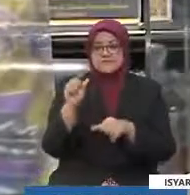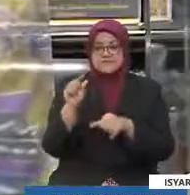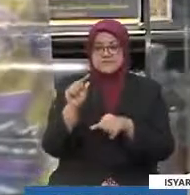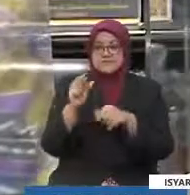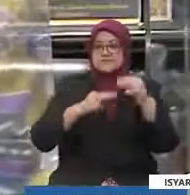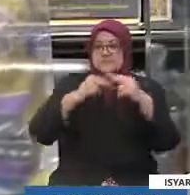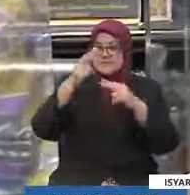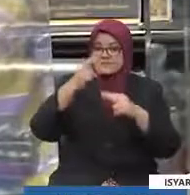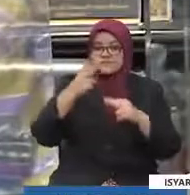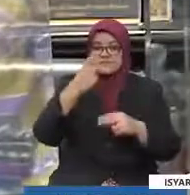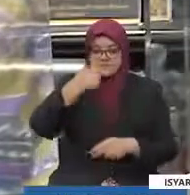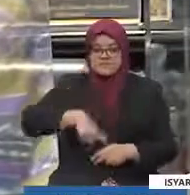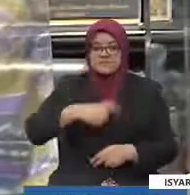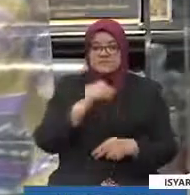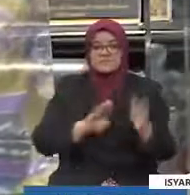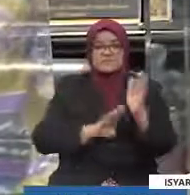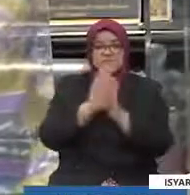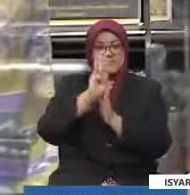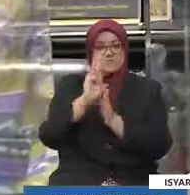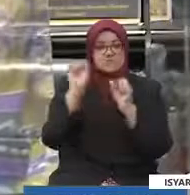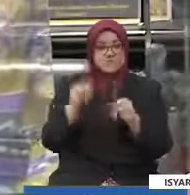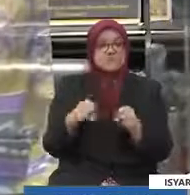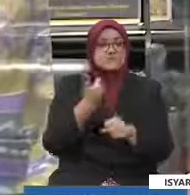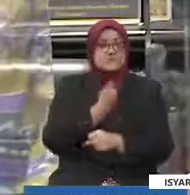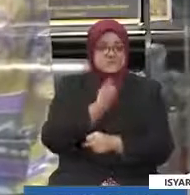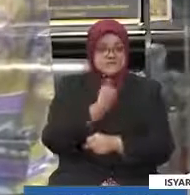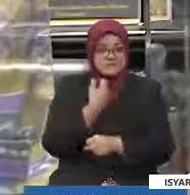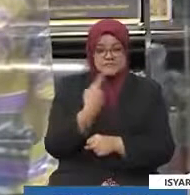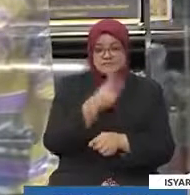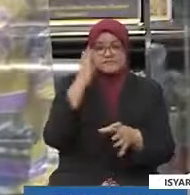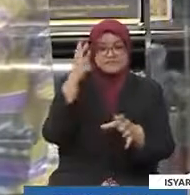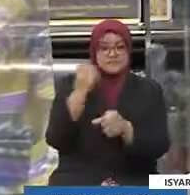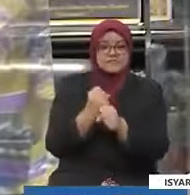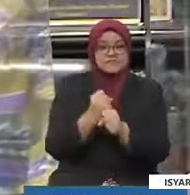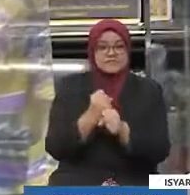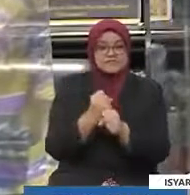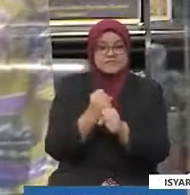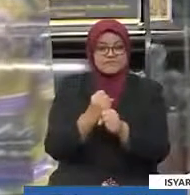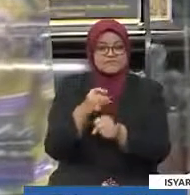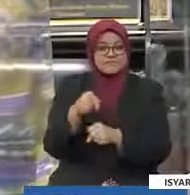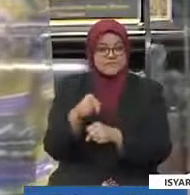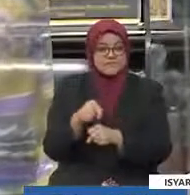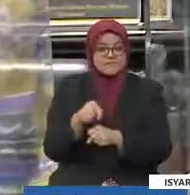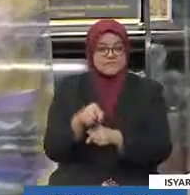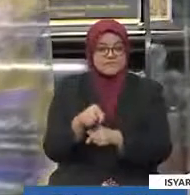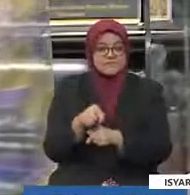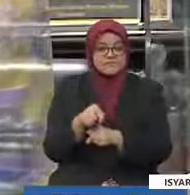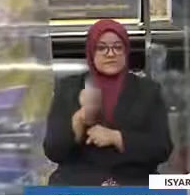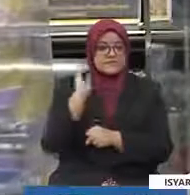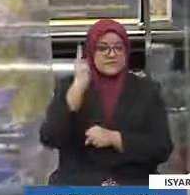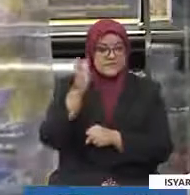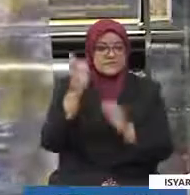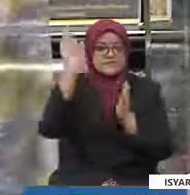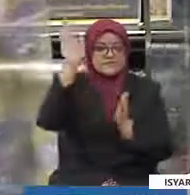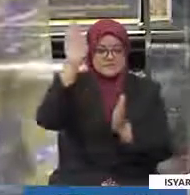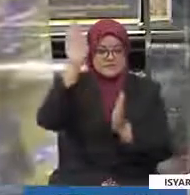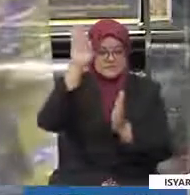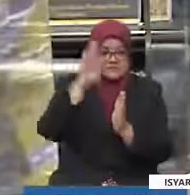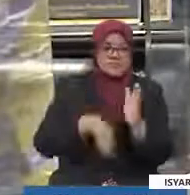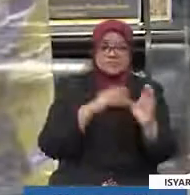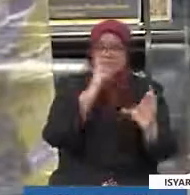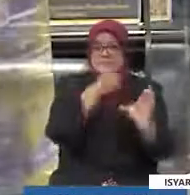pembinaan karakter serta membangun potensi diri, kami yakin ianya secara tidak langsung akan